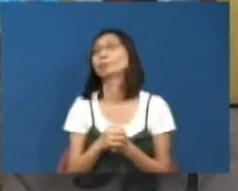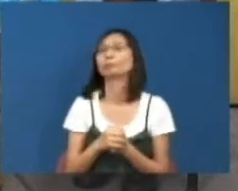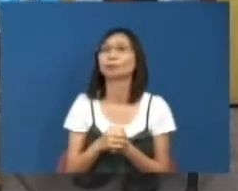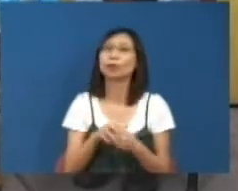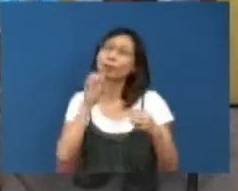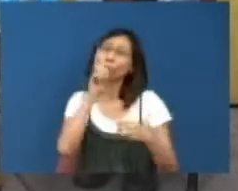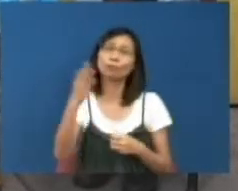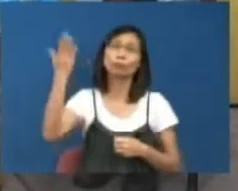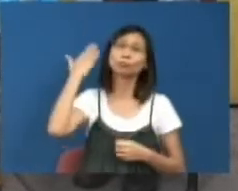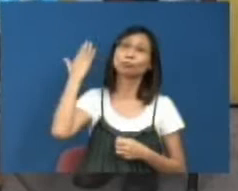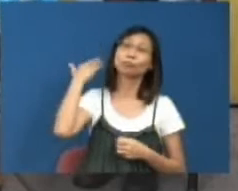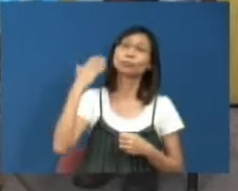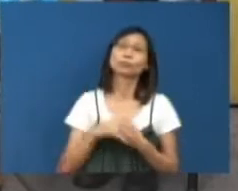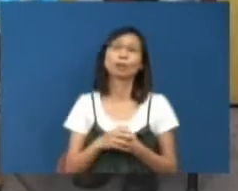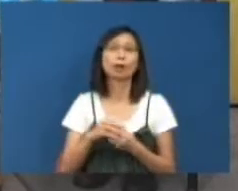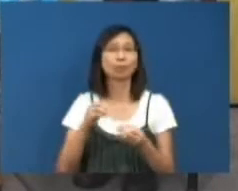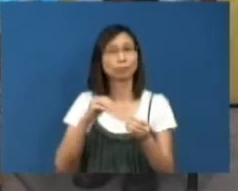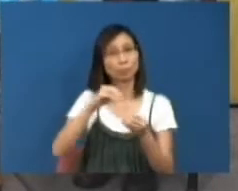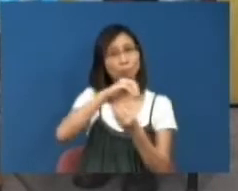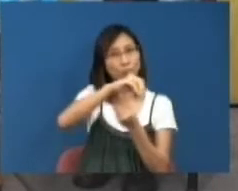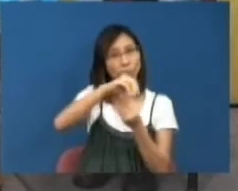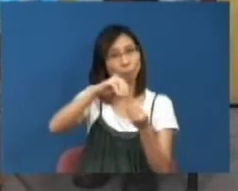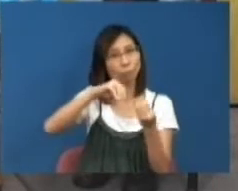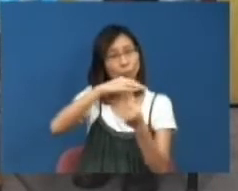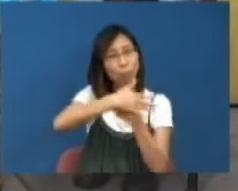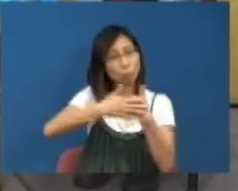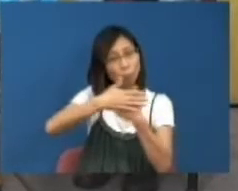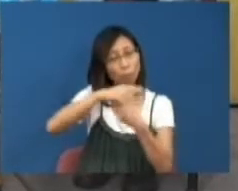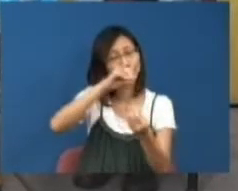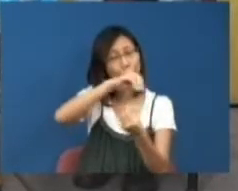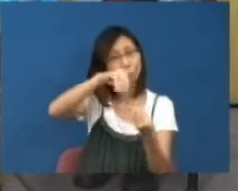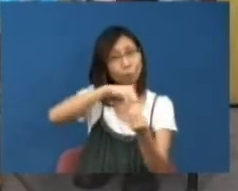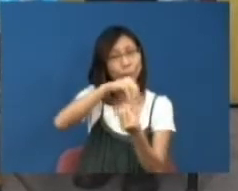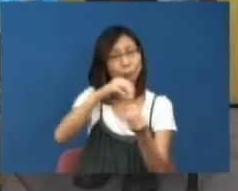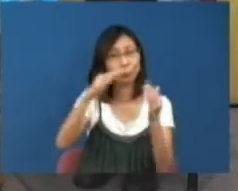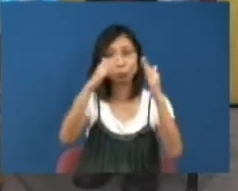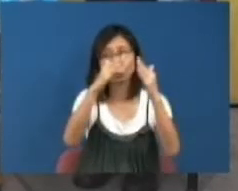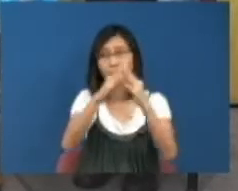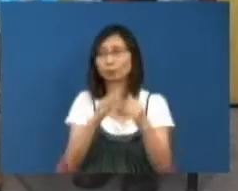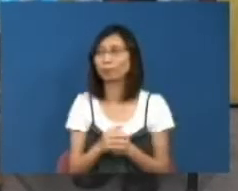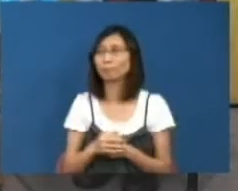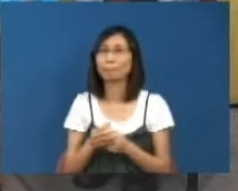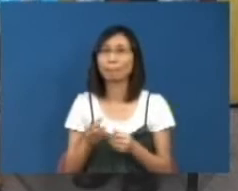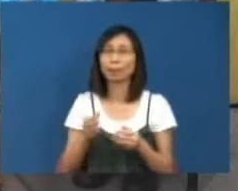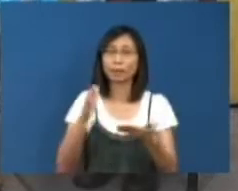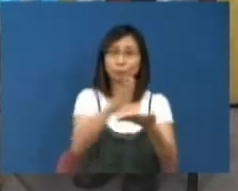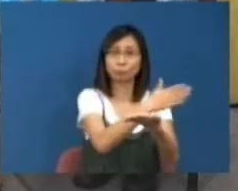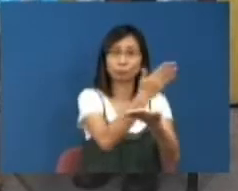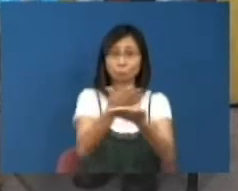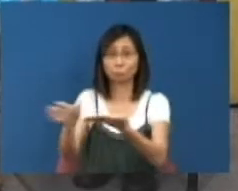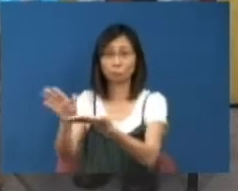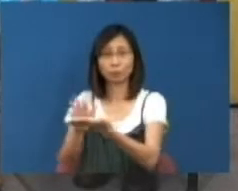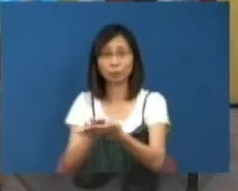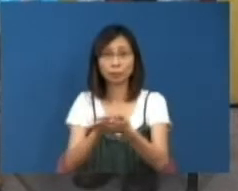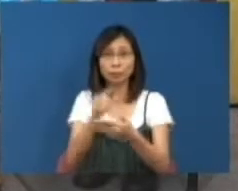咧，譬如講環保丁威嗰時候咧，我有冇機會可以將呢啲風車咧，將佢分布喺嗰啲唔同嘅小型嘅建